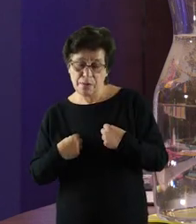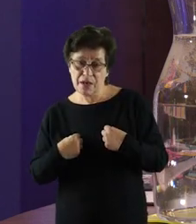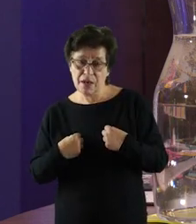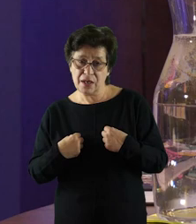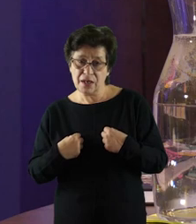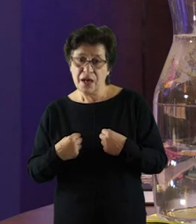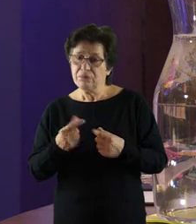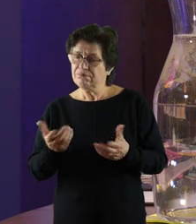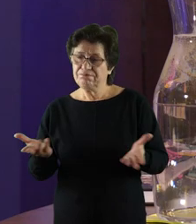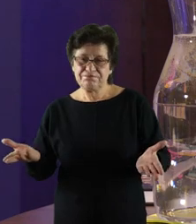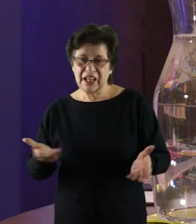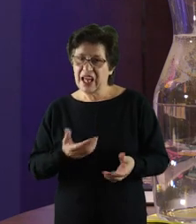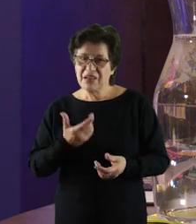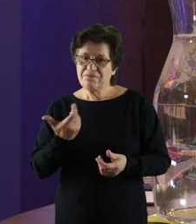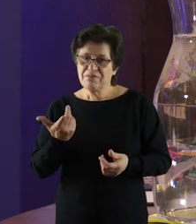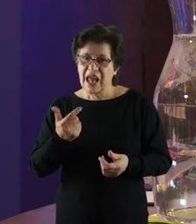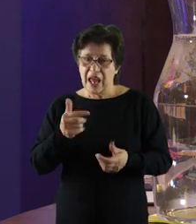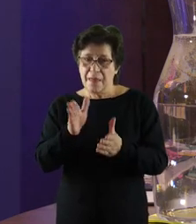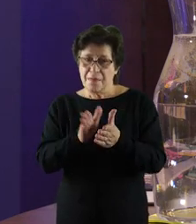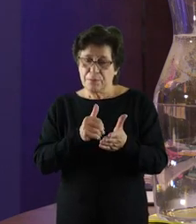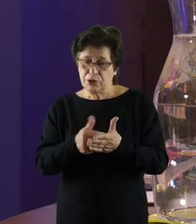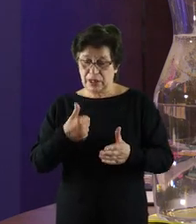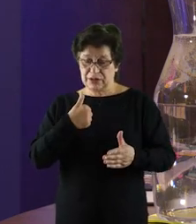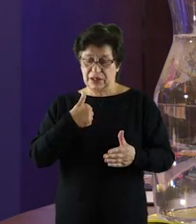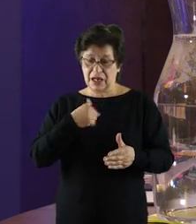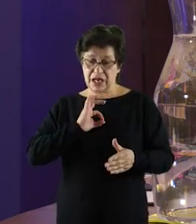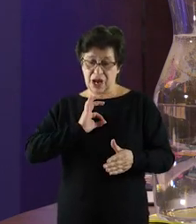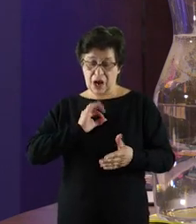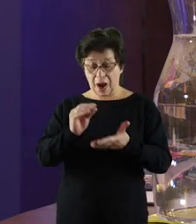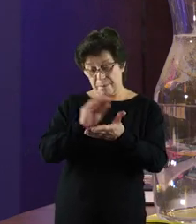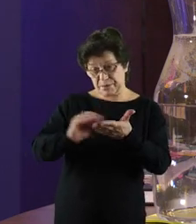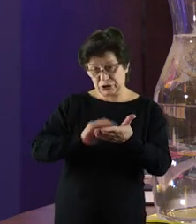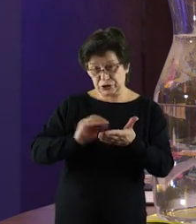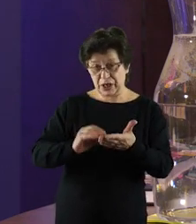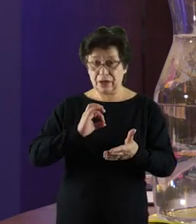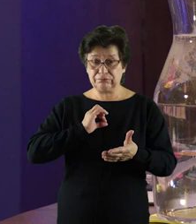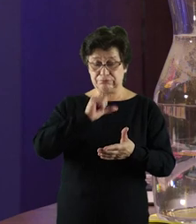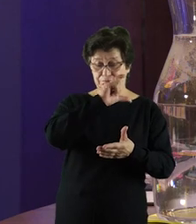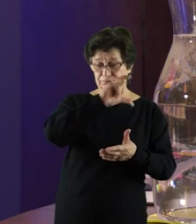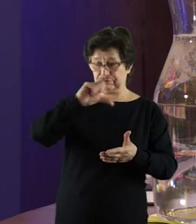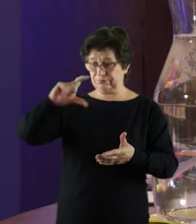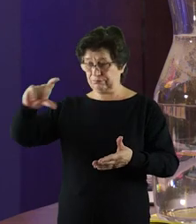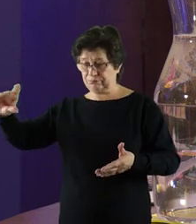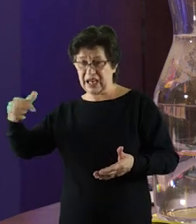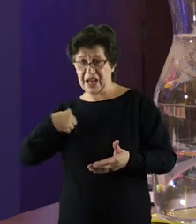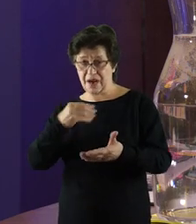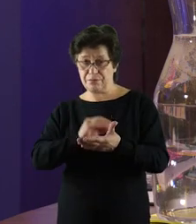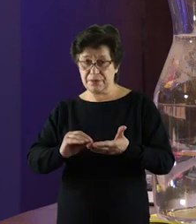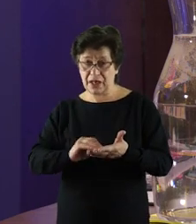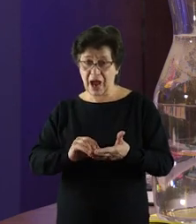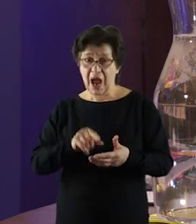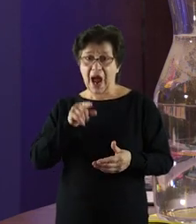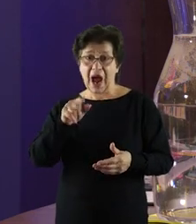lepiej. Zauważcie, na okładce jest moje nazwisko dużą czcionką, a nazwisko Emilii Dziubak mniejszą.